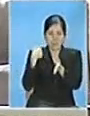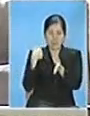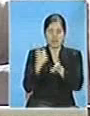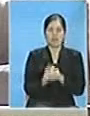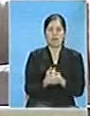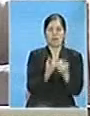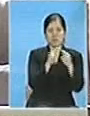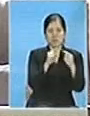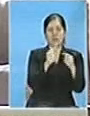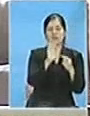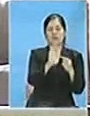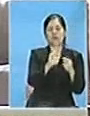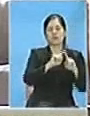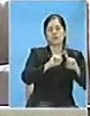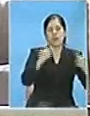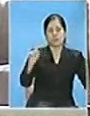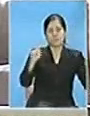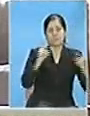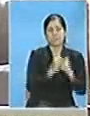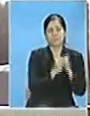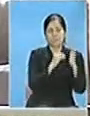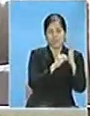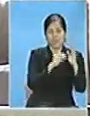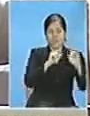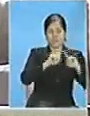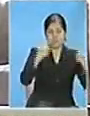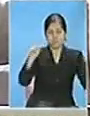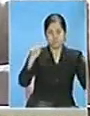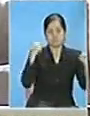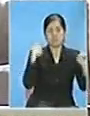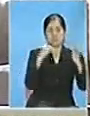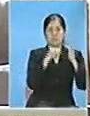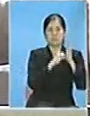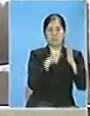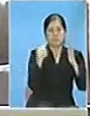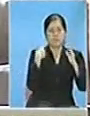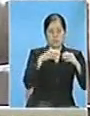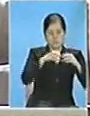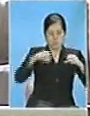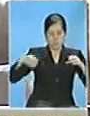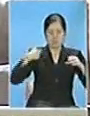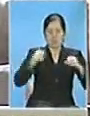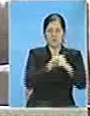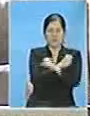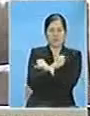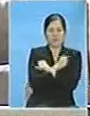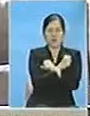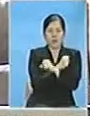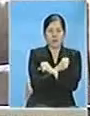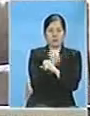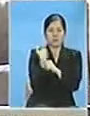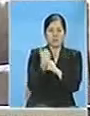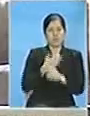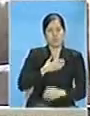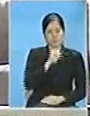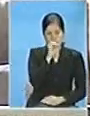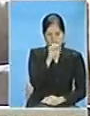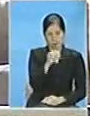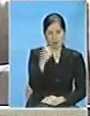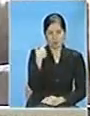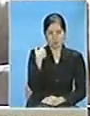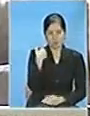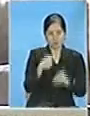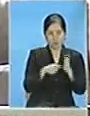ต่นี่ไม่ใช่ท่านทำโพลเดอร์นะฮะกลางกรุงกั้นถนนให้น้ำท่วมถนนผมไม่พูดได้ยังไงอ่ะมันเป็นเรื่องของหลักการ